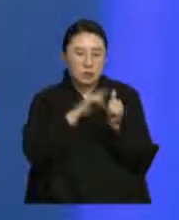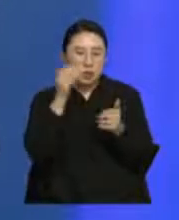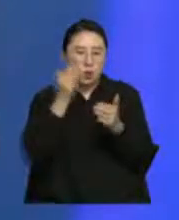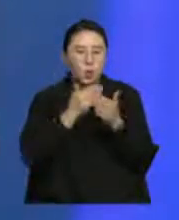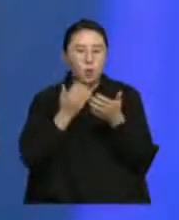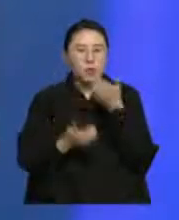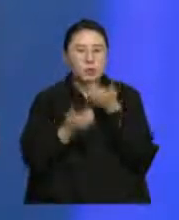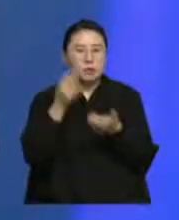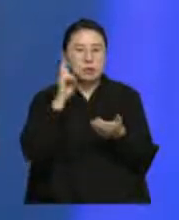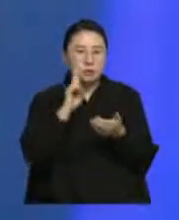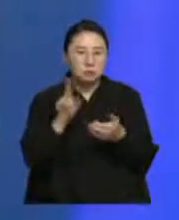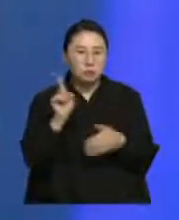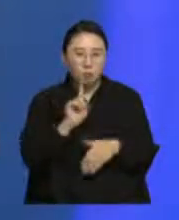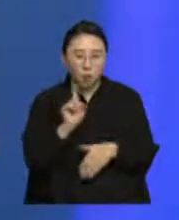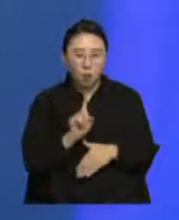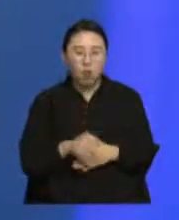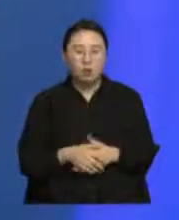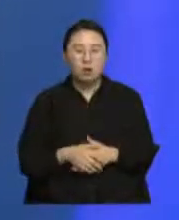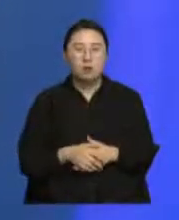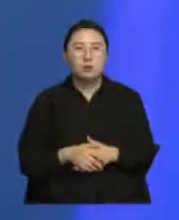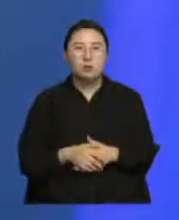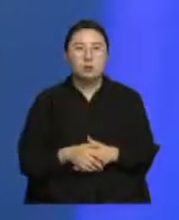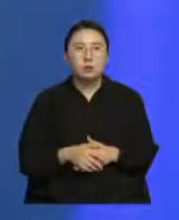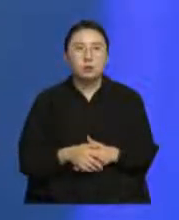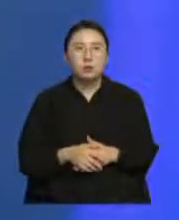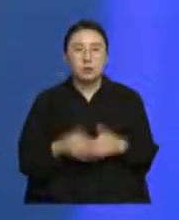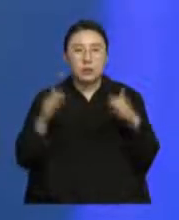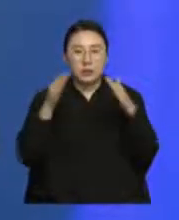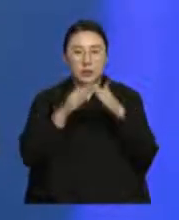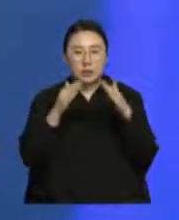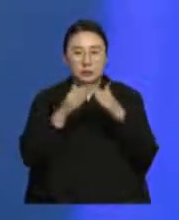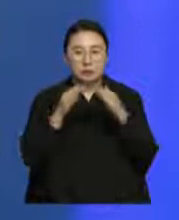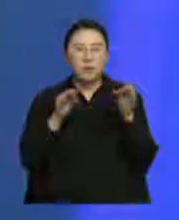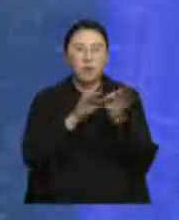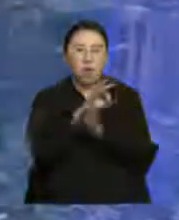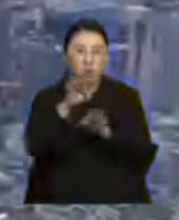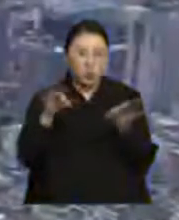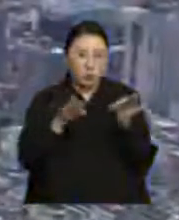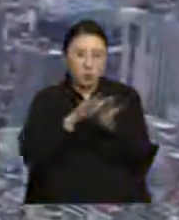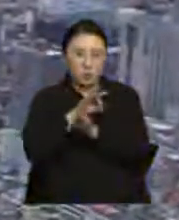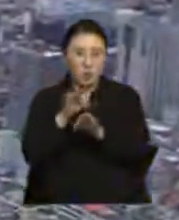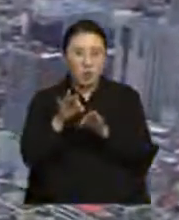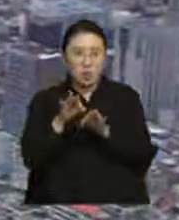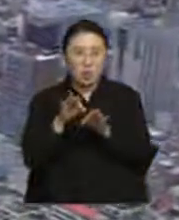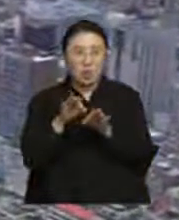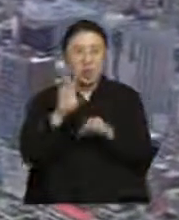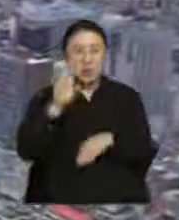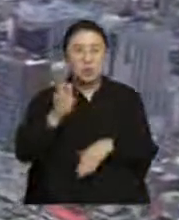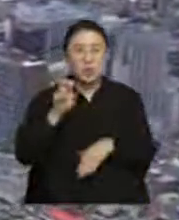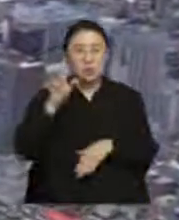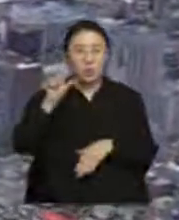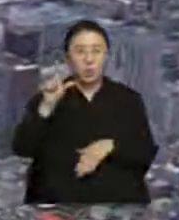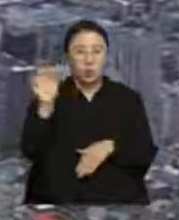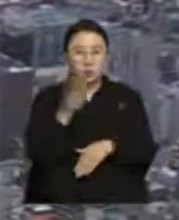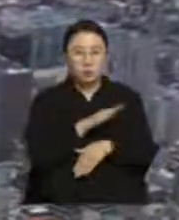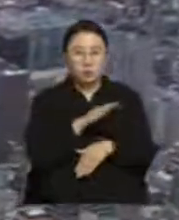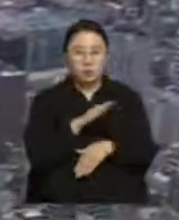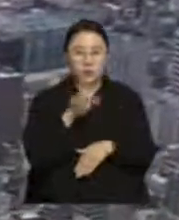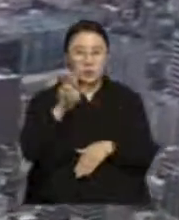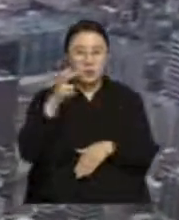공공 갈등이 심한 분야는 무엇일까요? 바로 주택과 경제였습니다. 지난달 25일부터